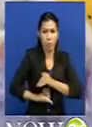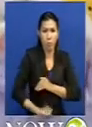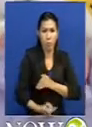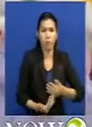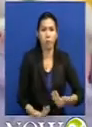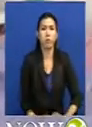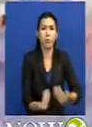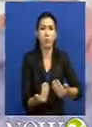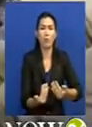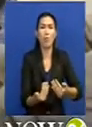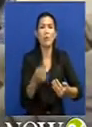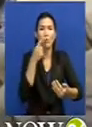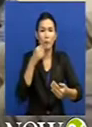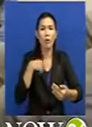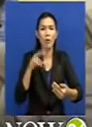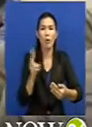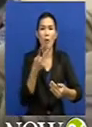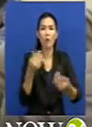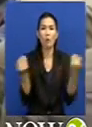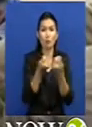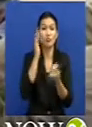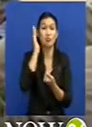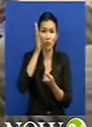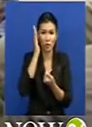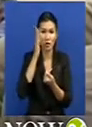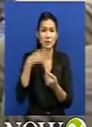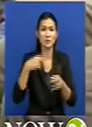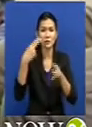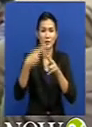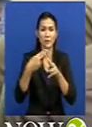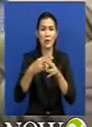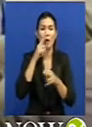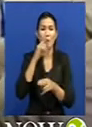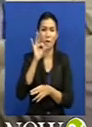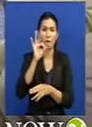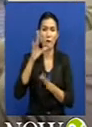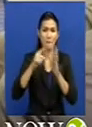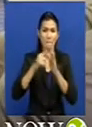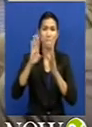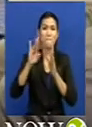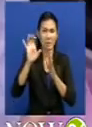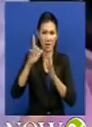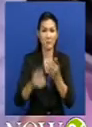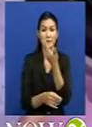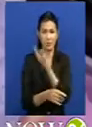ของเขาซึ่งปรากฏว่าทั้งคู่ได้ลูกชายและตั้งชื่อว่าฟาเบียนโดยทารกค